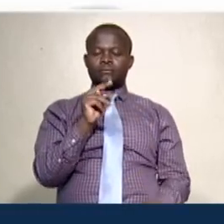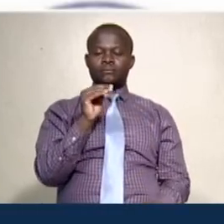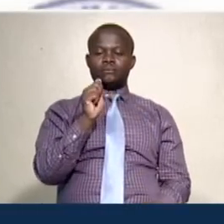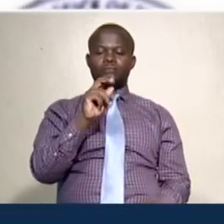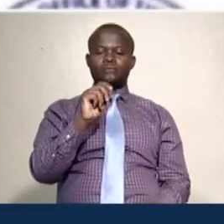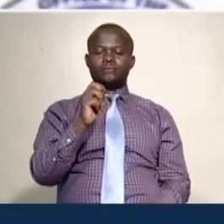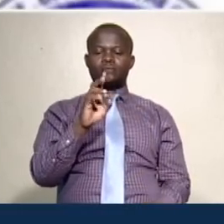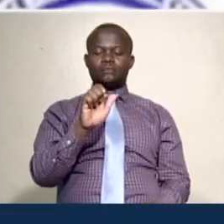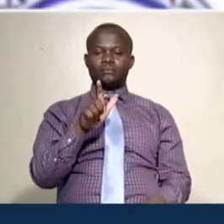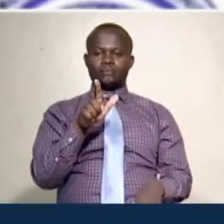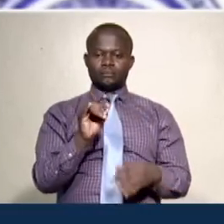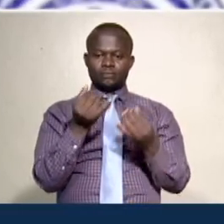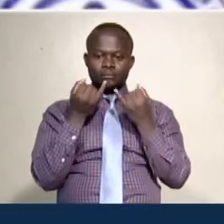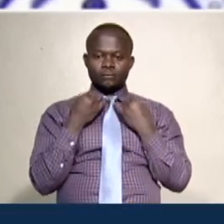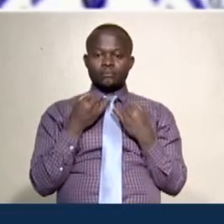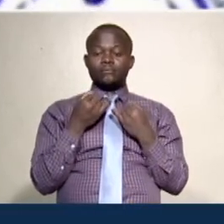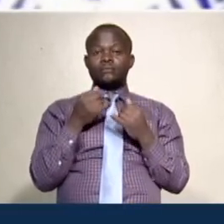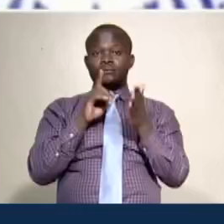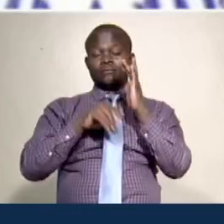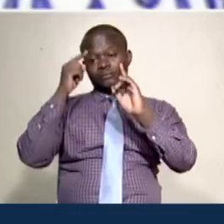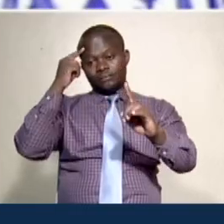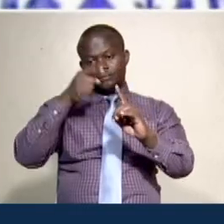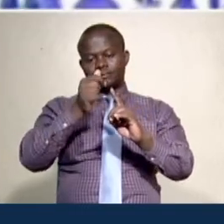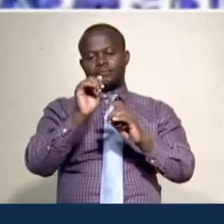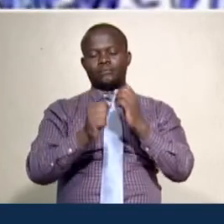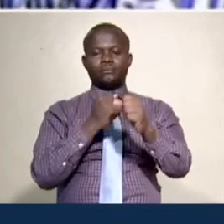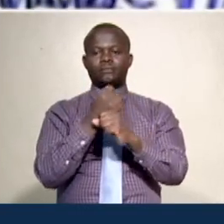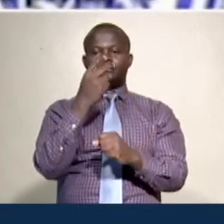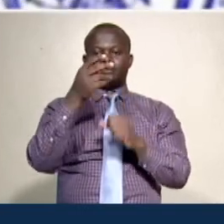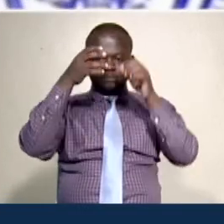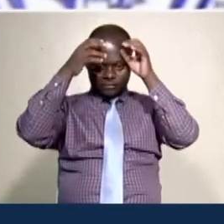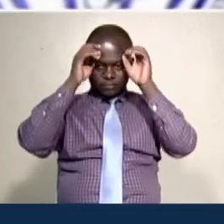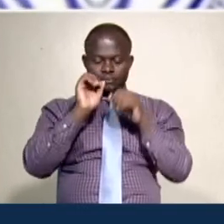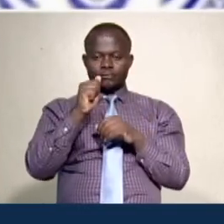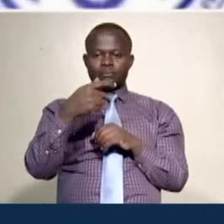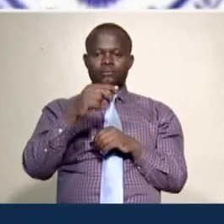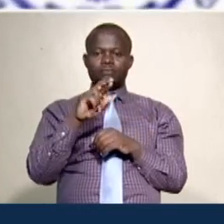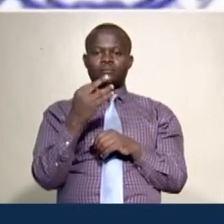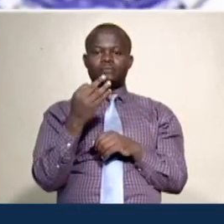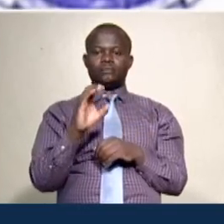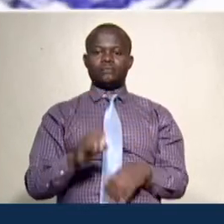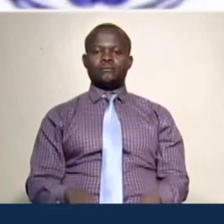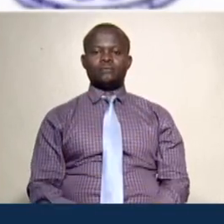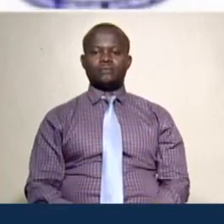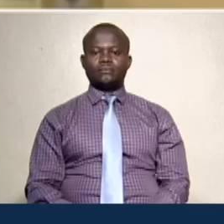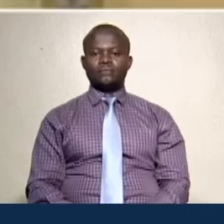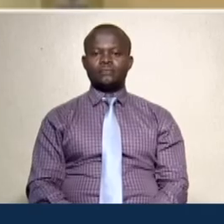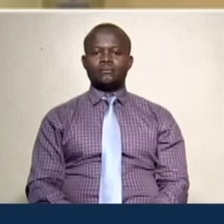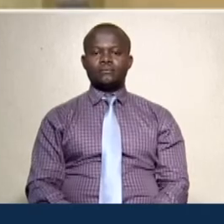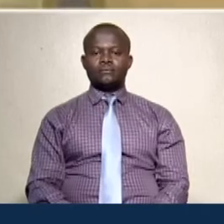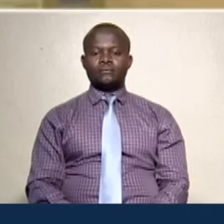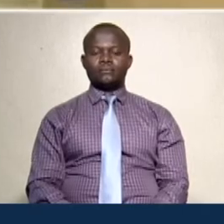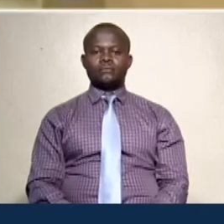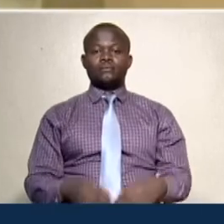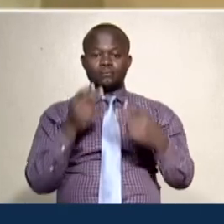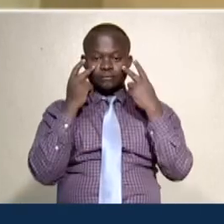aduha ikiganiro gikurikira, tubwira imigabo n'imigambi ye akaba ari chairman wa APR Afande Richard Karasira. Mbonera